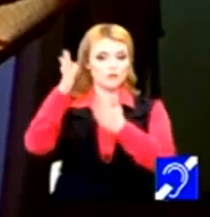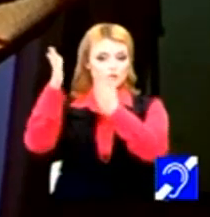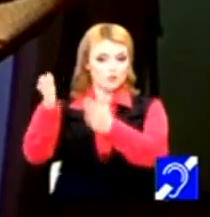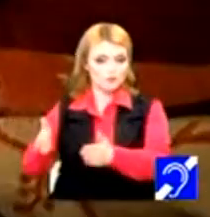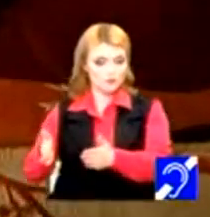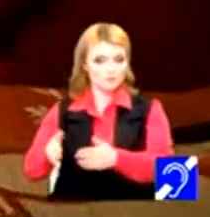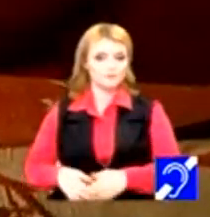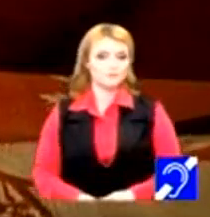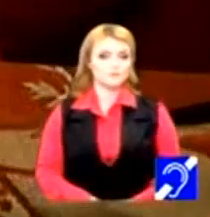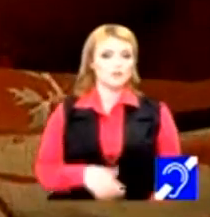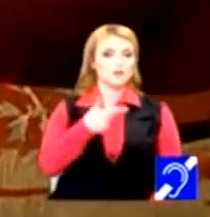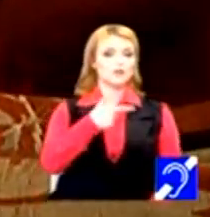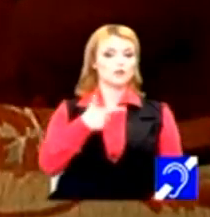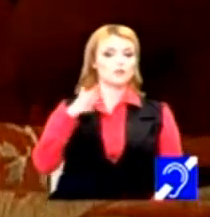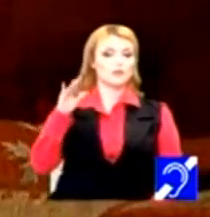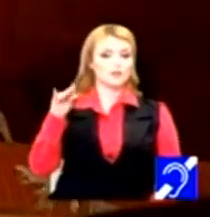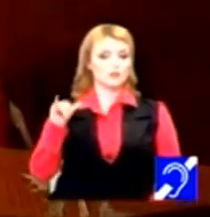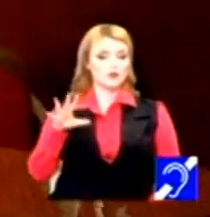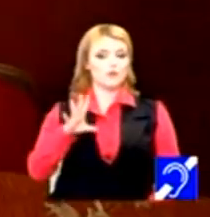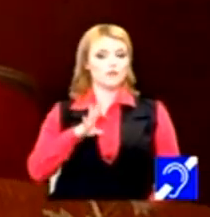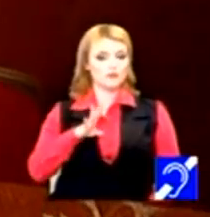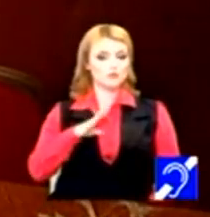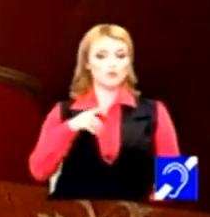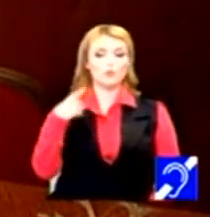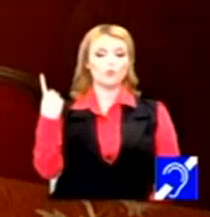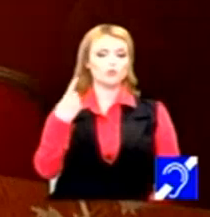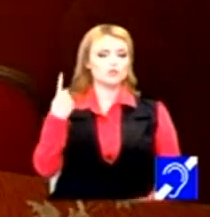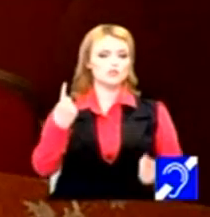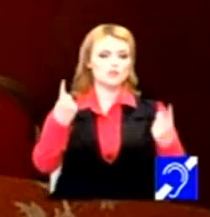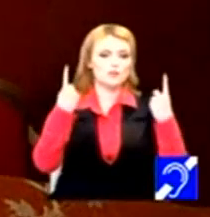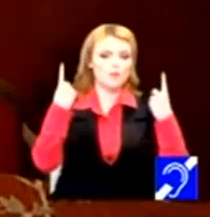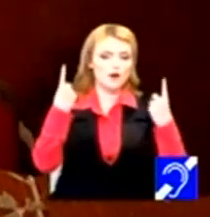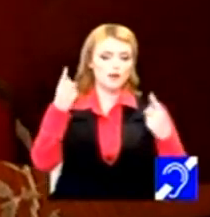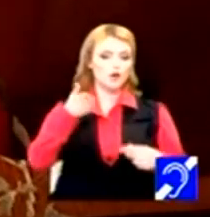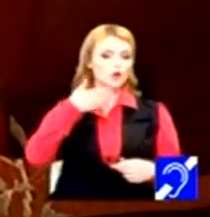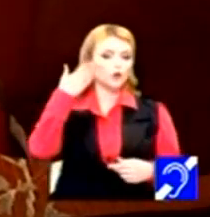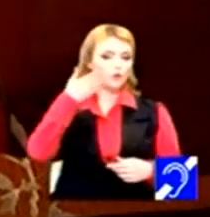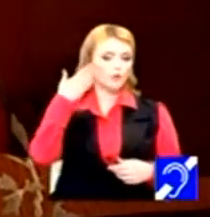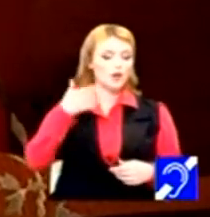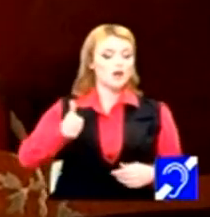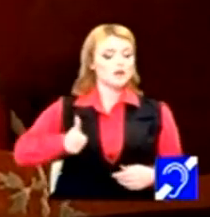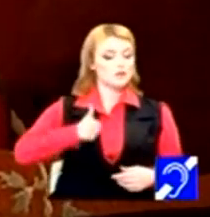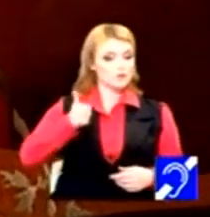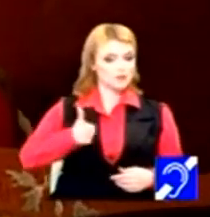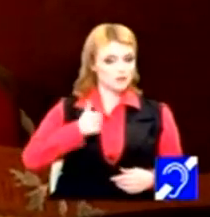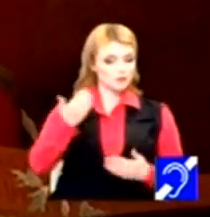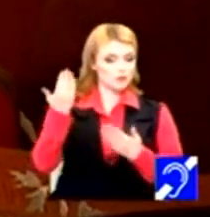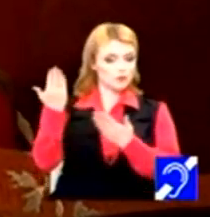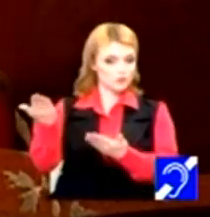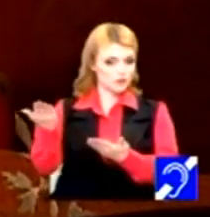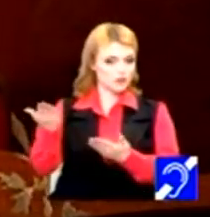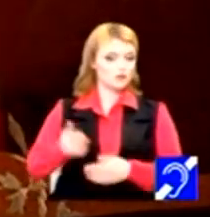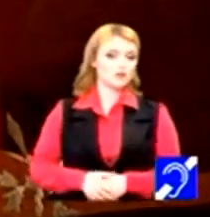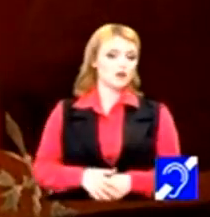cunoaște opera. Grigore Vieru a fost unul dintre cel mai mari români. Ne mândrim cu